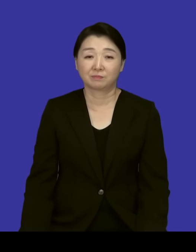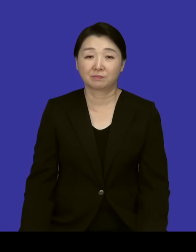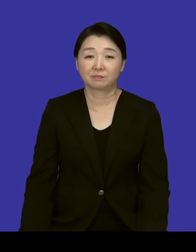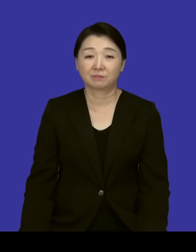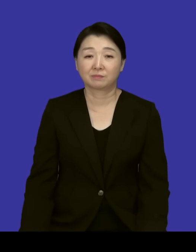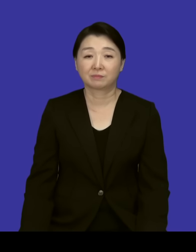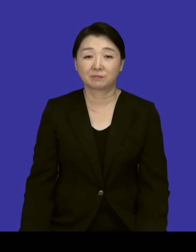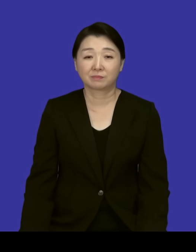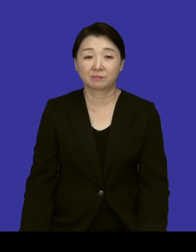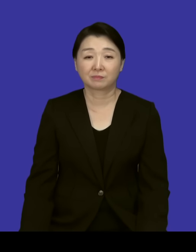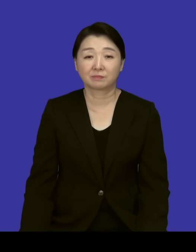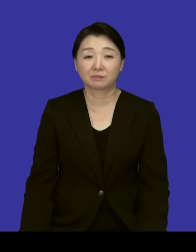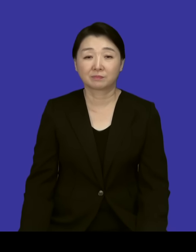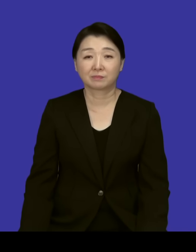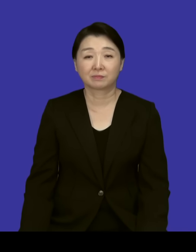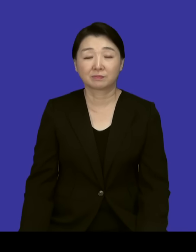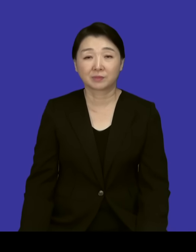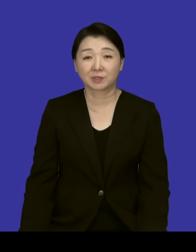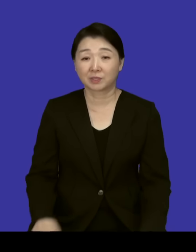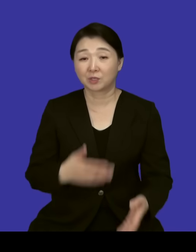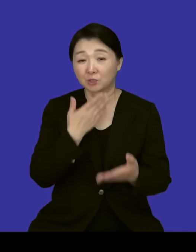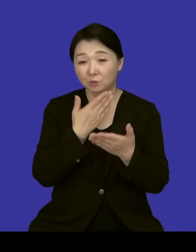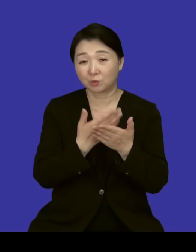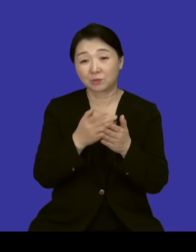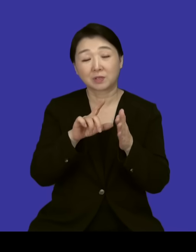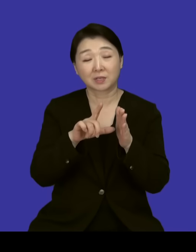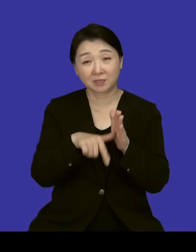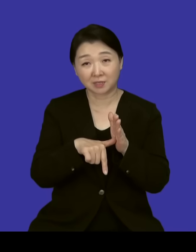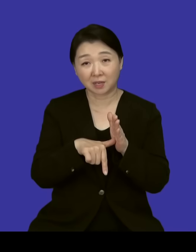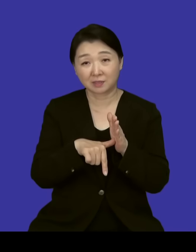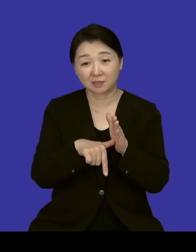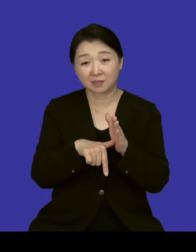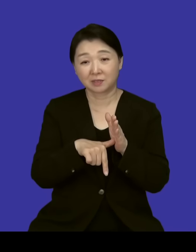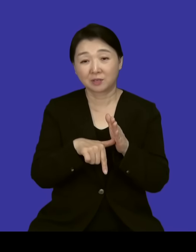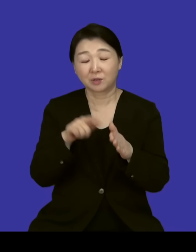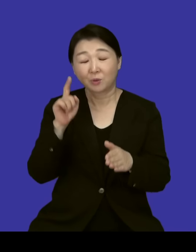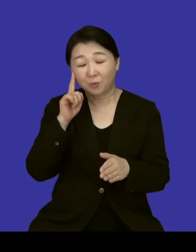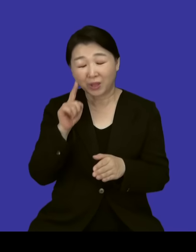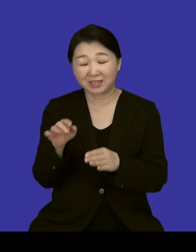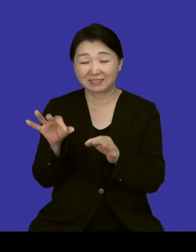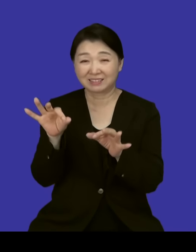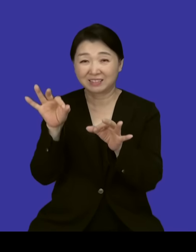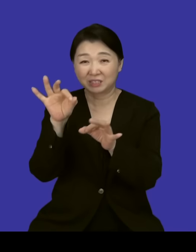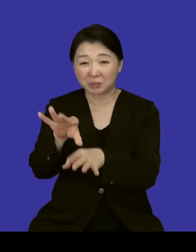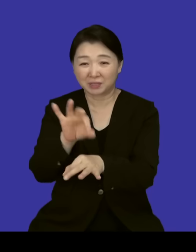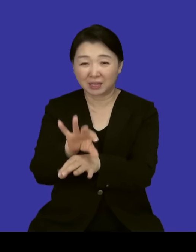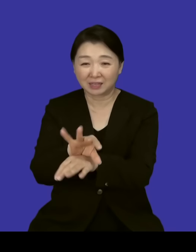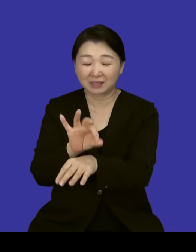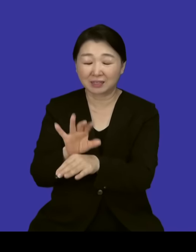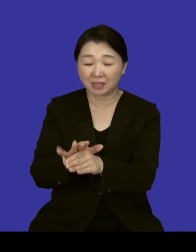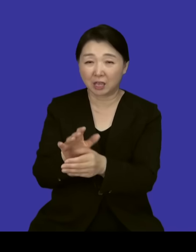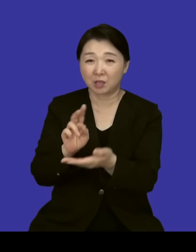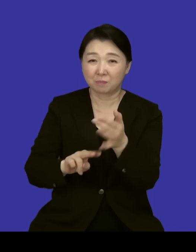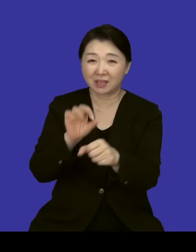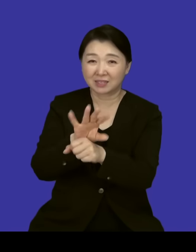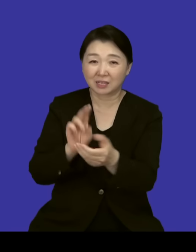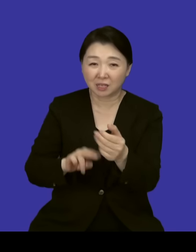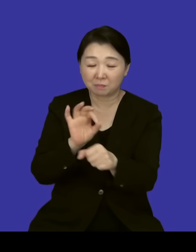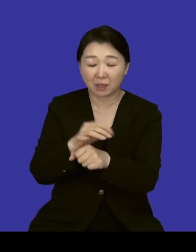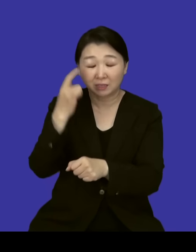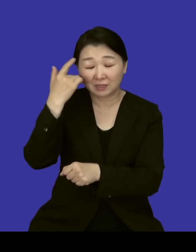저는 이 소중한 시간에 막 단타치기 하면서 투기적인 매매하면서 내